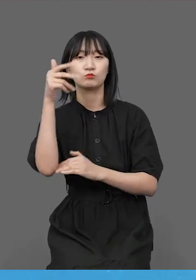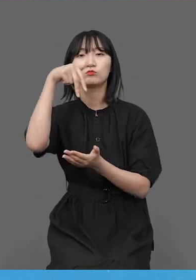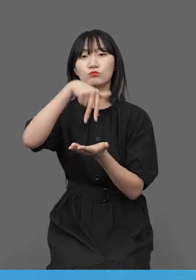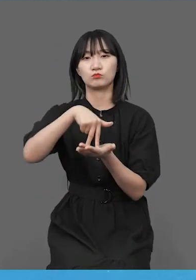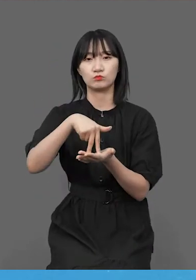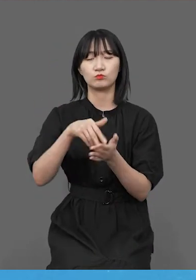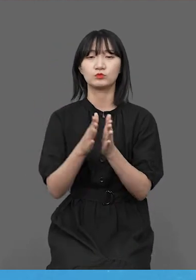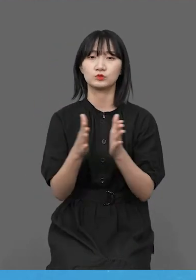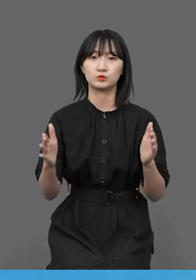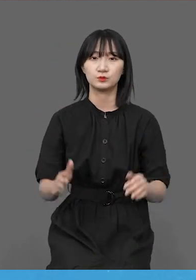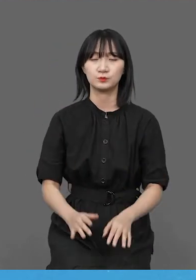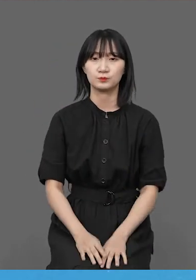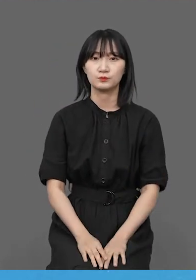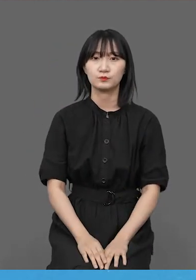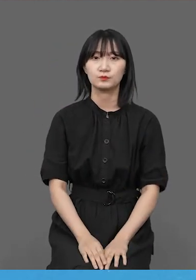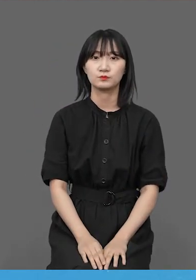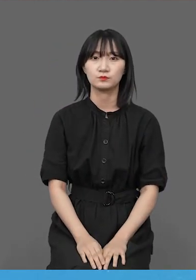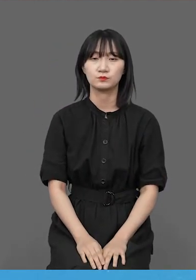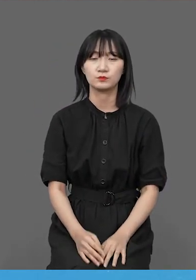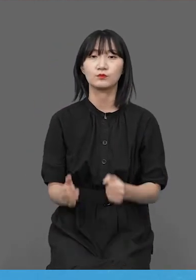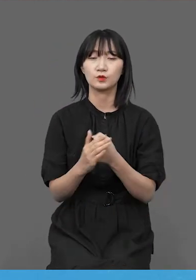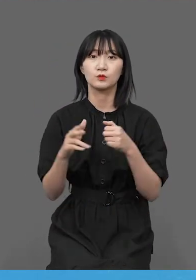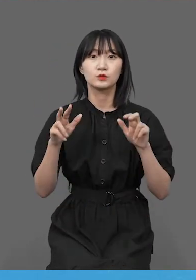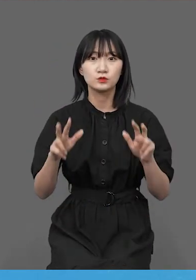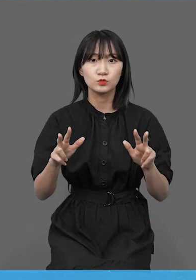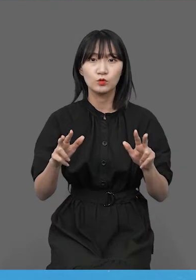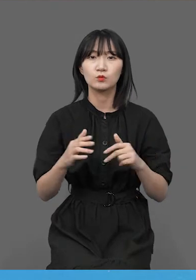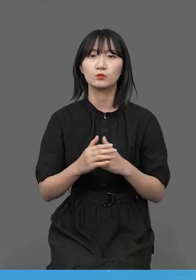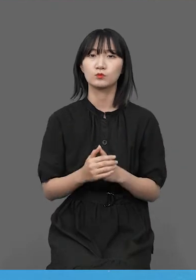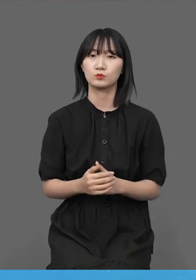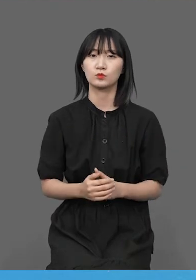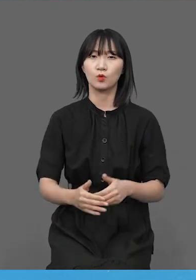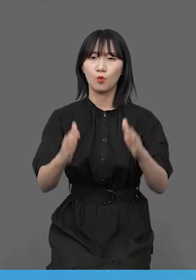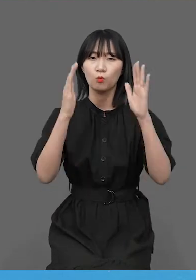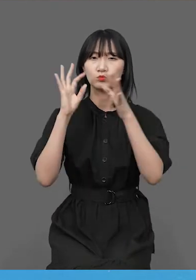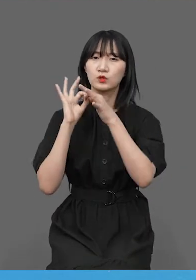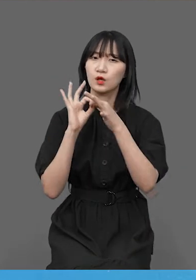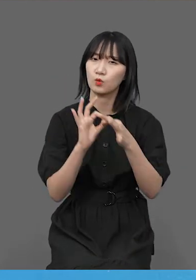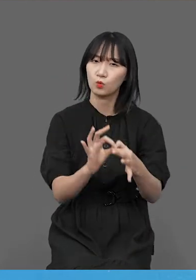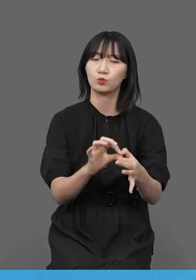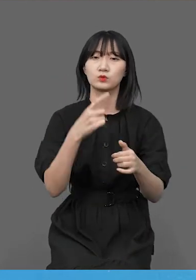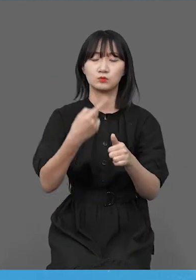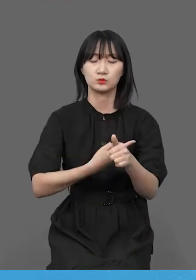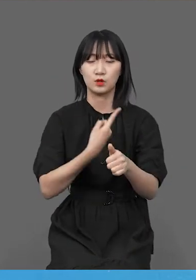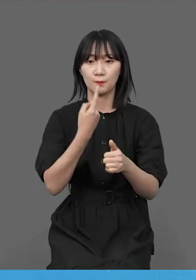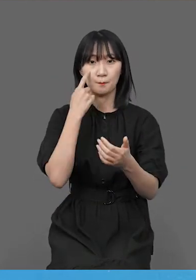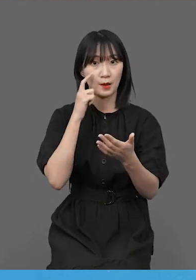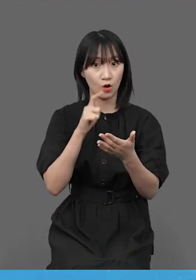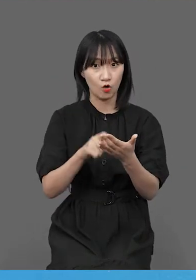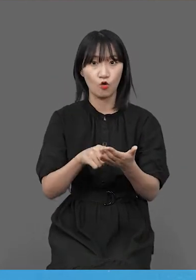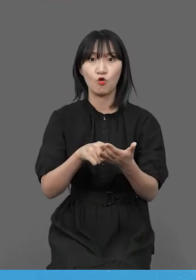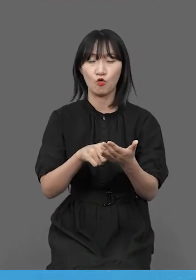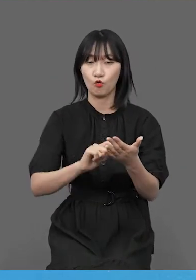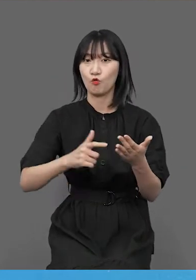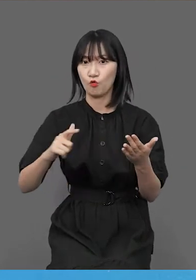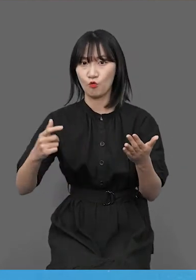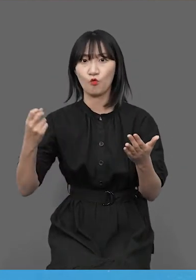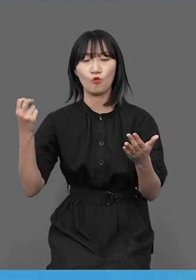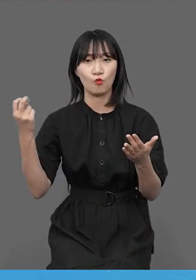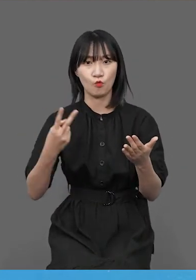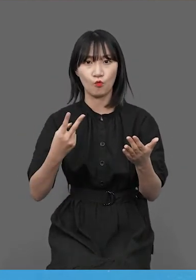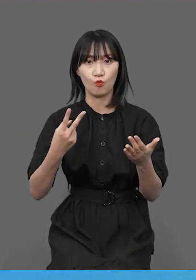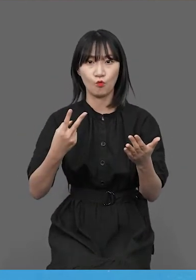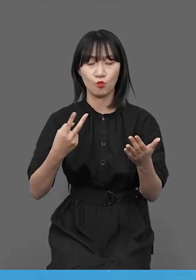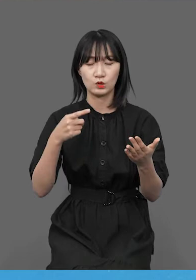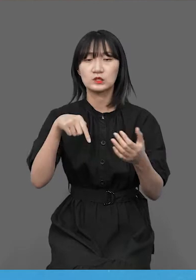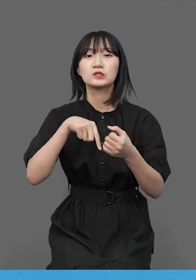합니다. 그래서 제가 공부해오면서 발견했던 것들 그리고 그